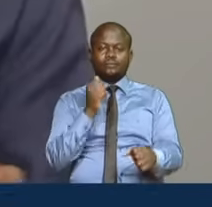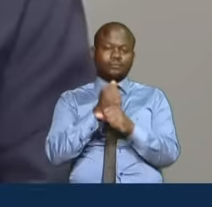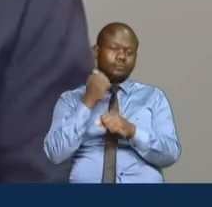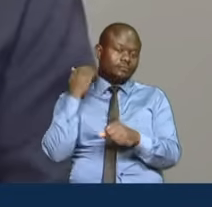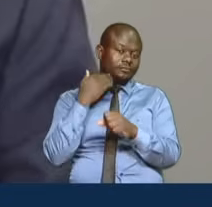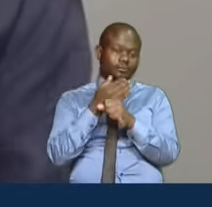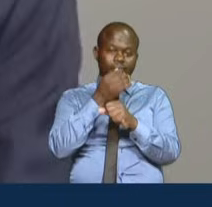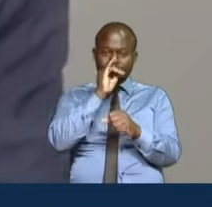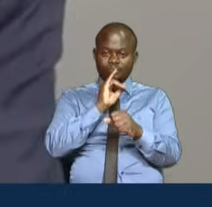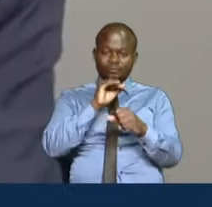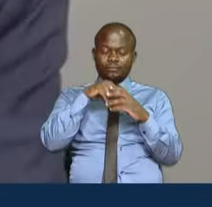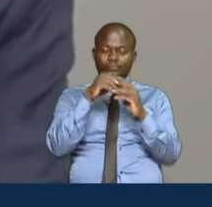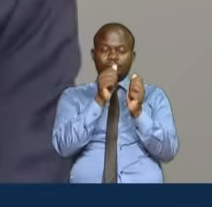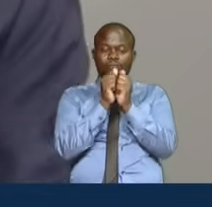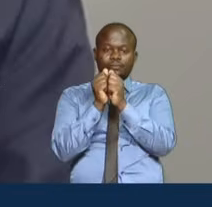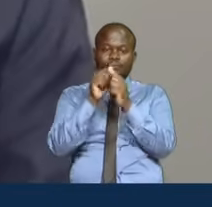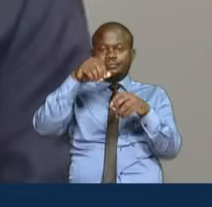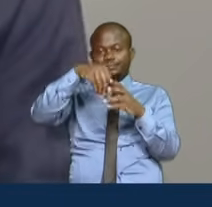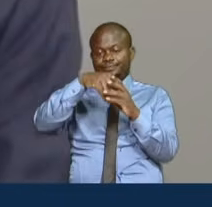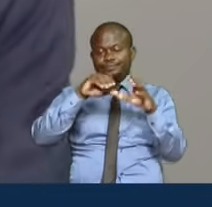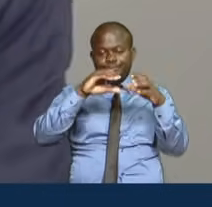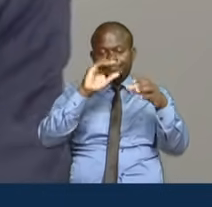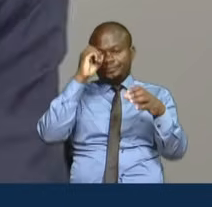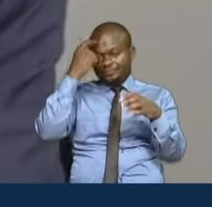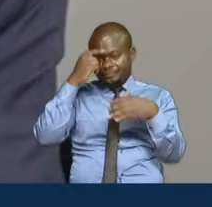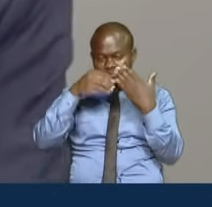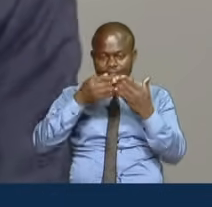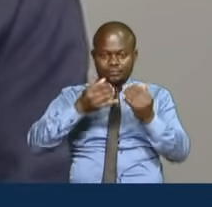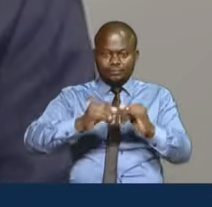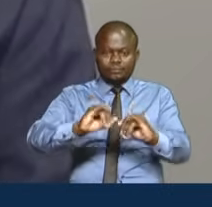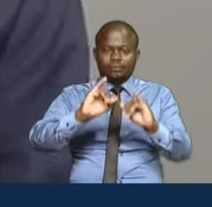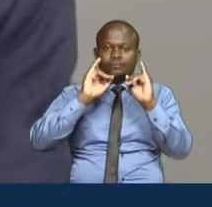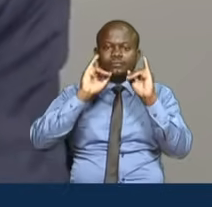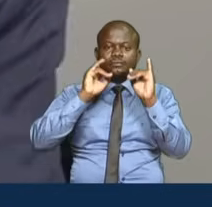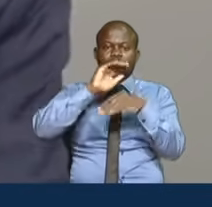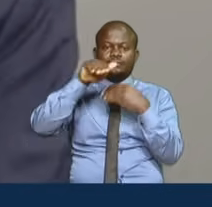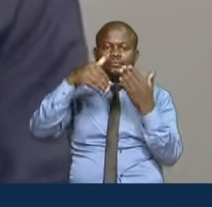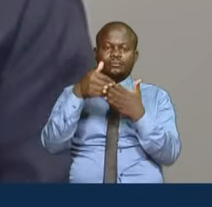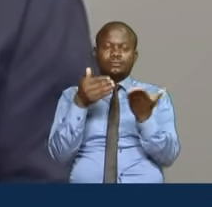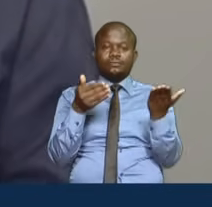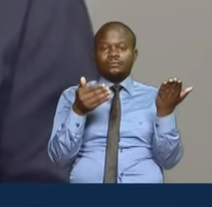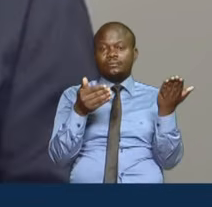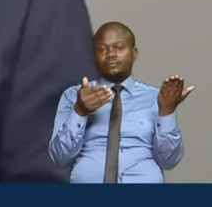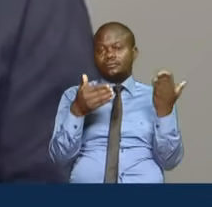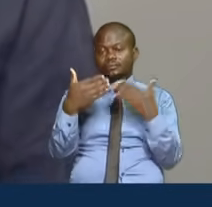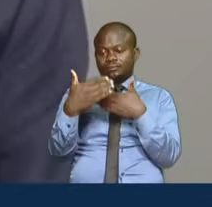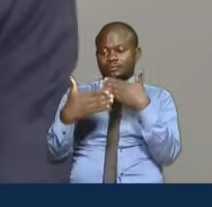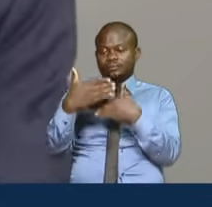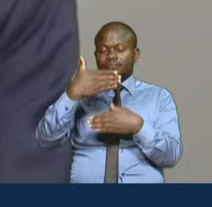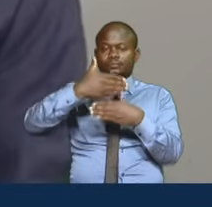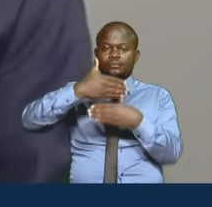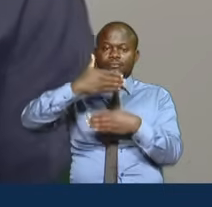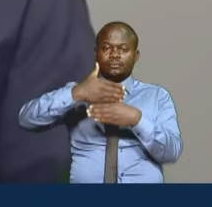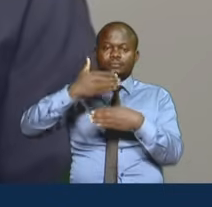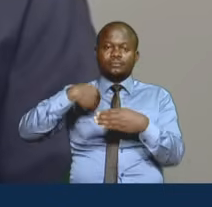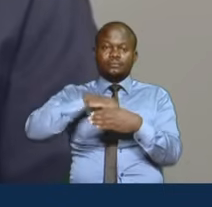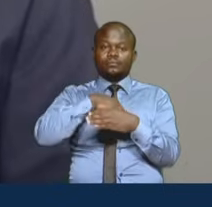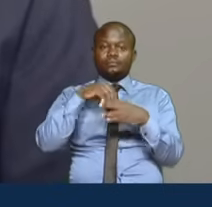yakorewe abatutsi ndetse n'abari bagize guverinoma yashyize mu bikorwa bakiriwe n'amabutu hafi y'umupaka wacu mu